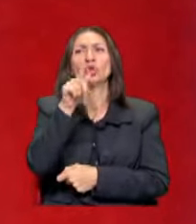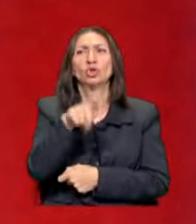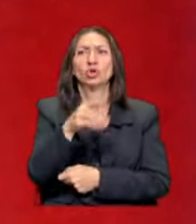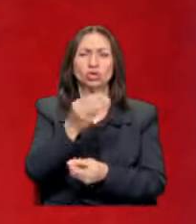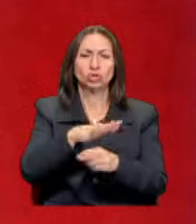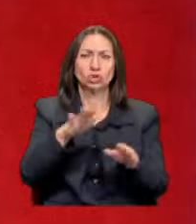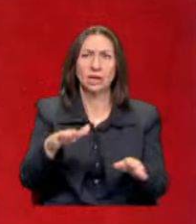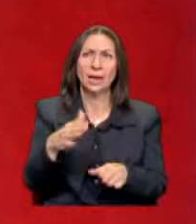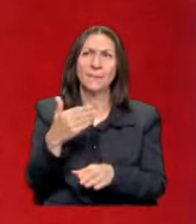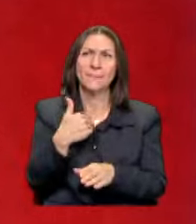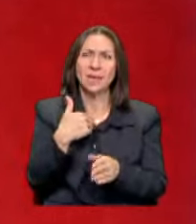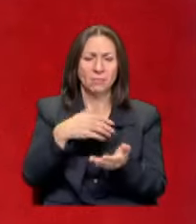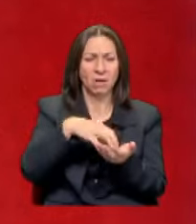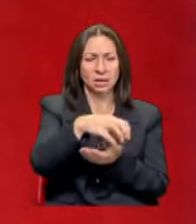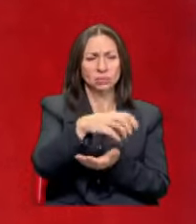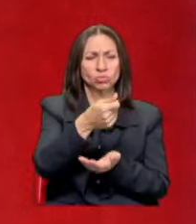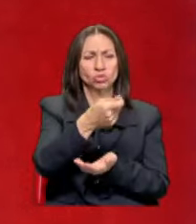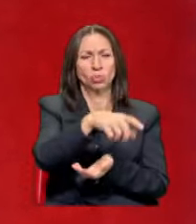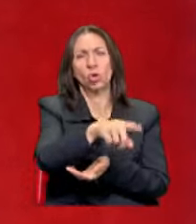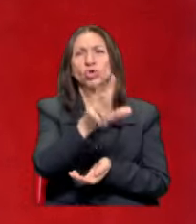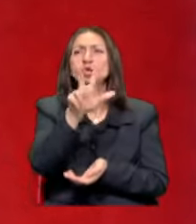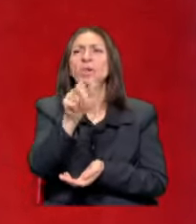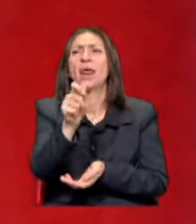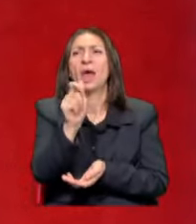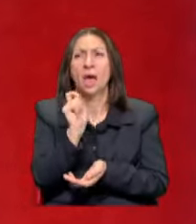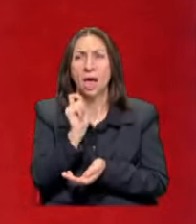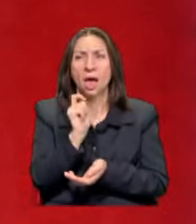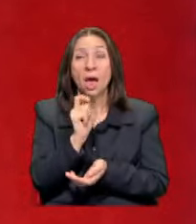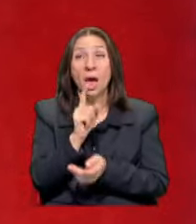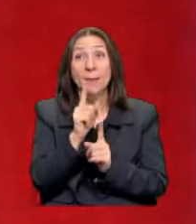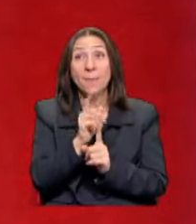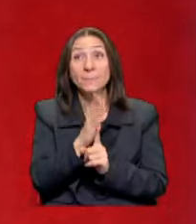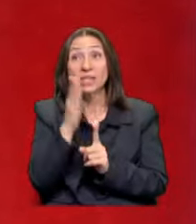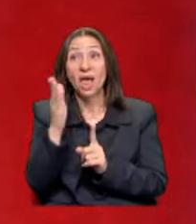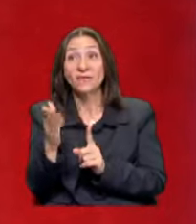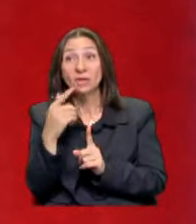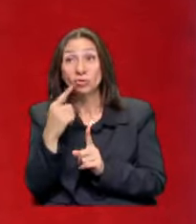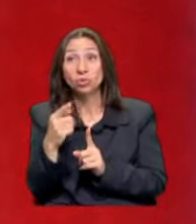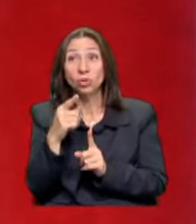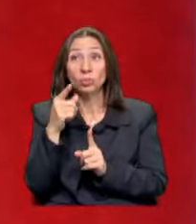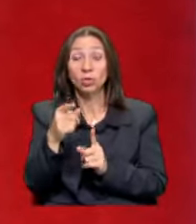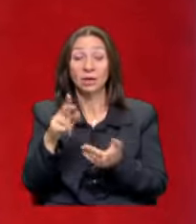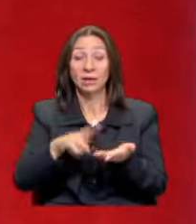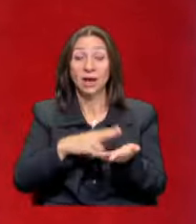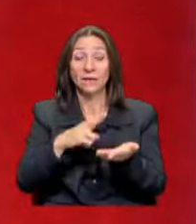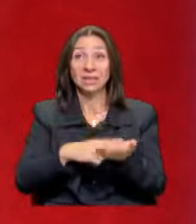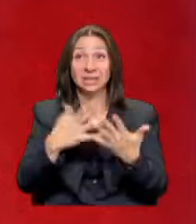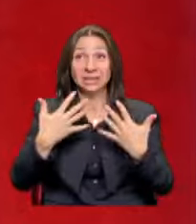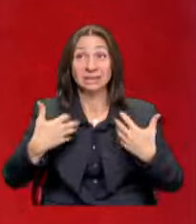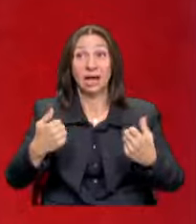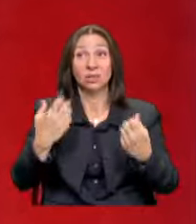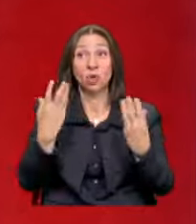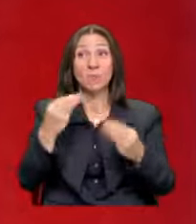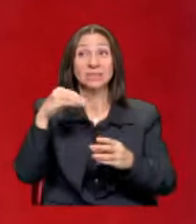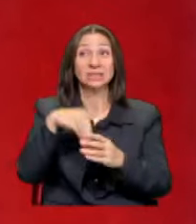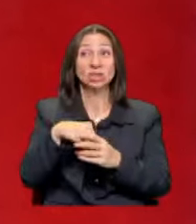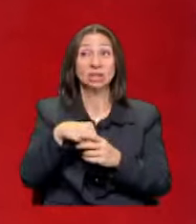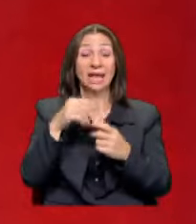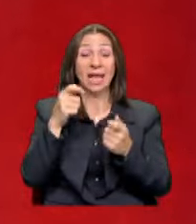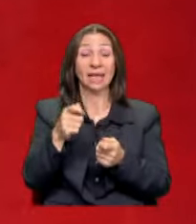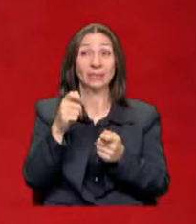çocuklara benim ayırdığım bütçe bu kadar 3 lira ama bir taraftan da diyor ki bu kahvaltı sağlıklı olabilmeleri için